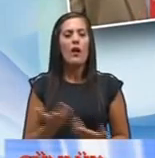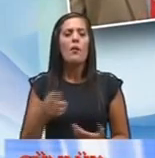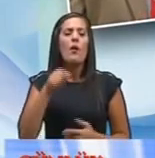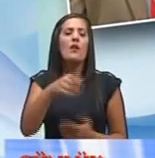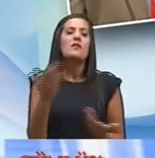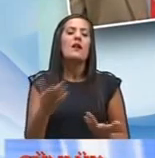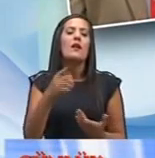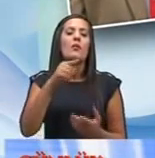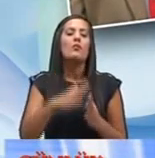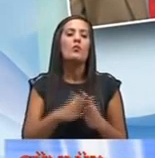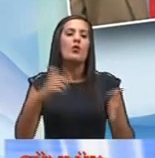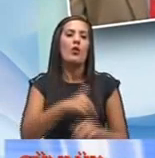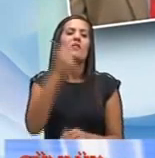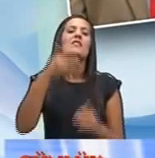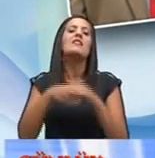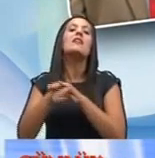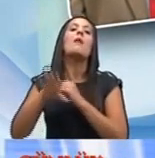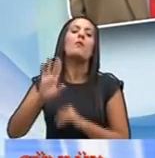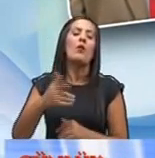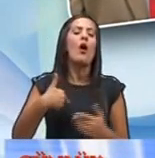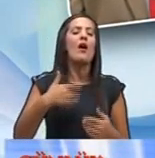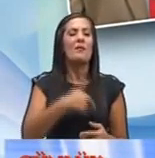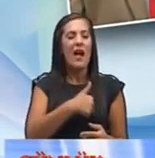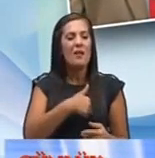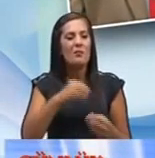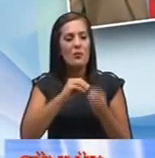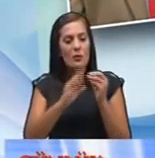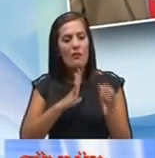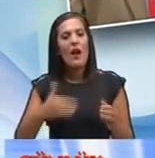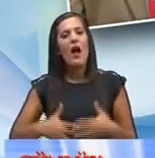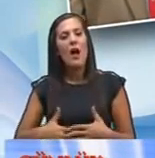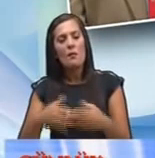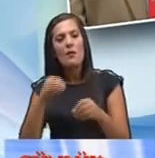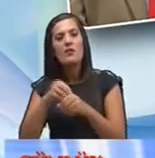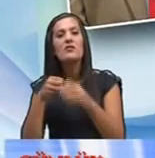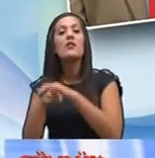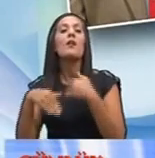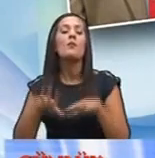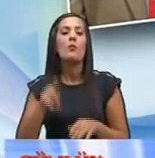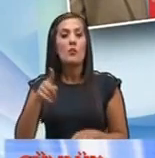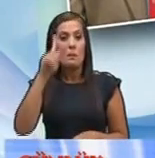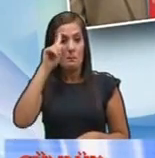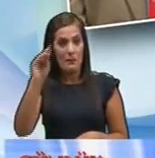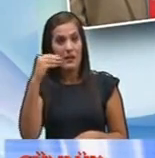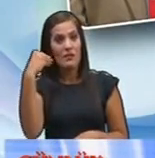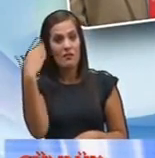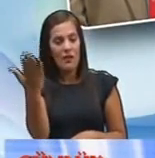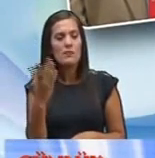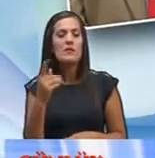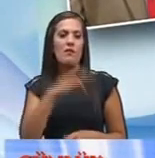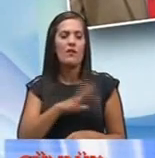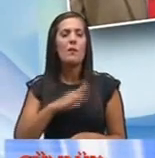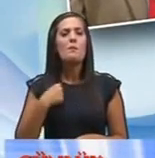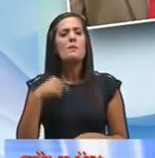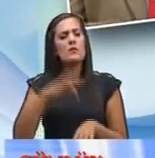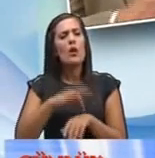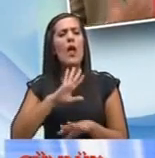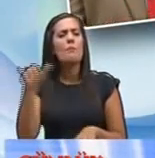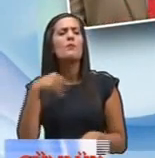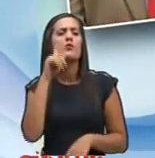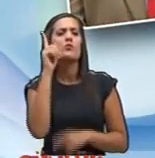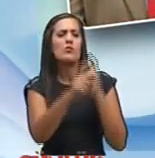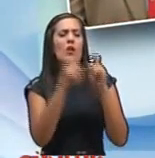o büyük ölçüde giremiyorlar bu tür şey olanlar. Yani bunları bildirmelerinde fayda var. Bu tabii tabii, zaten biz soruyoruz başka